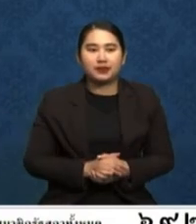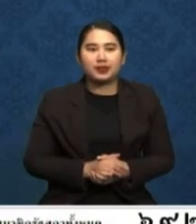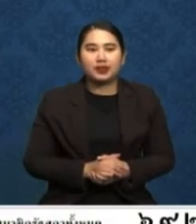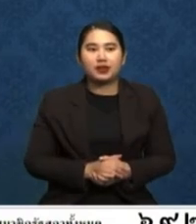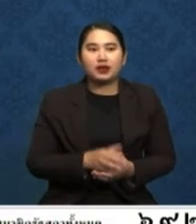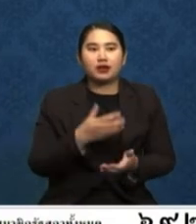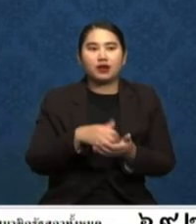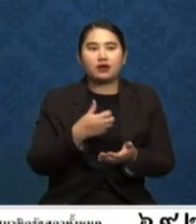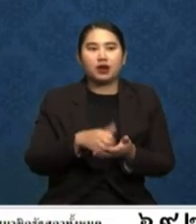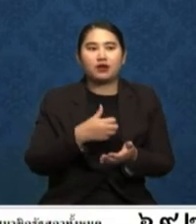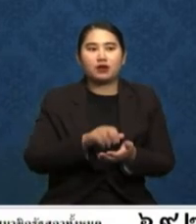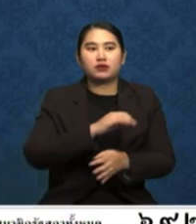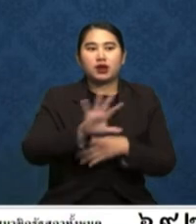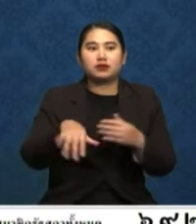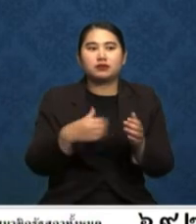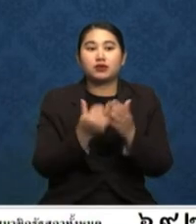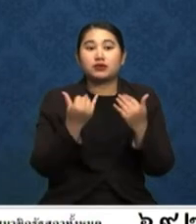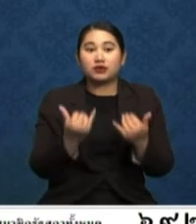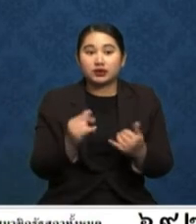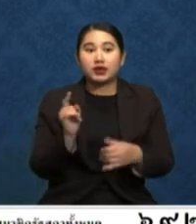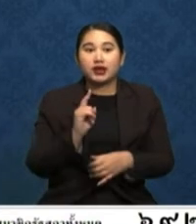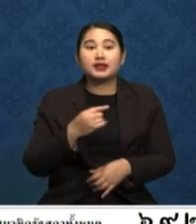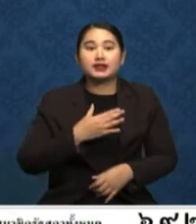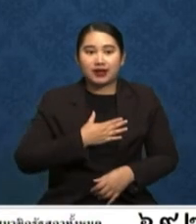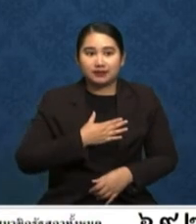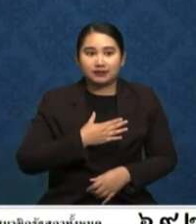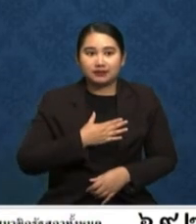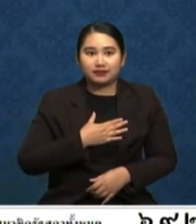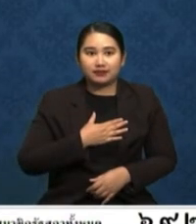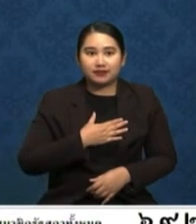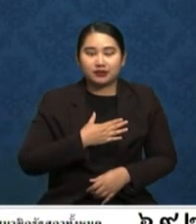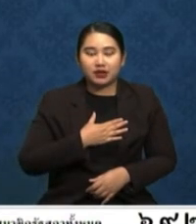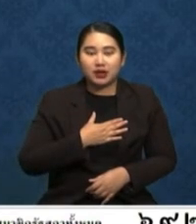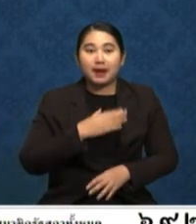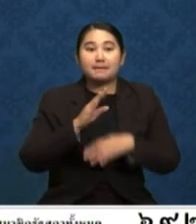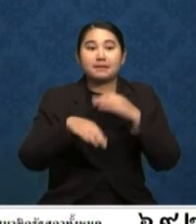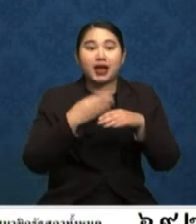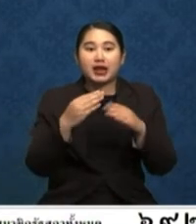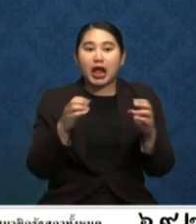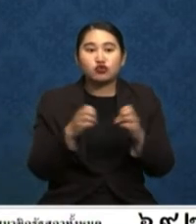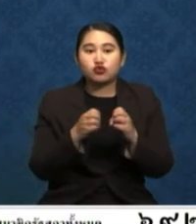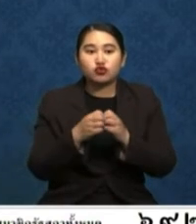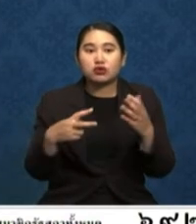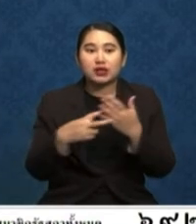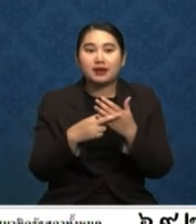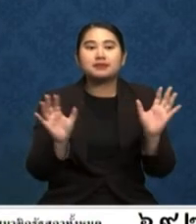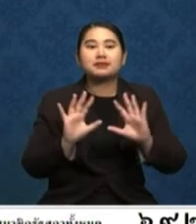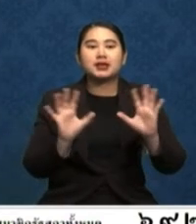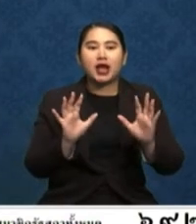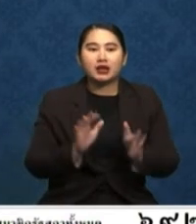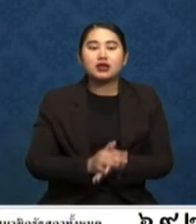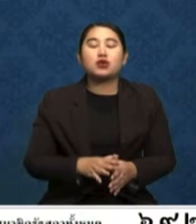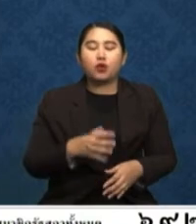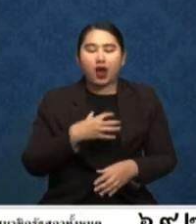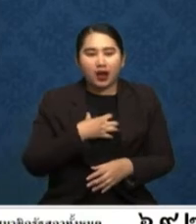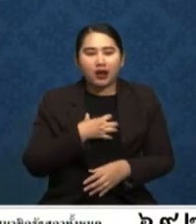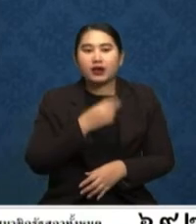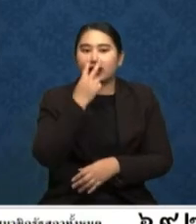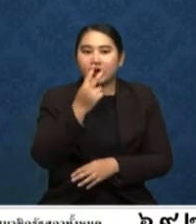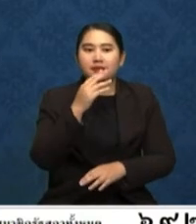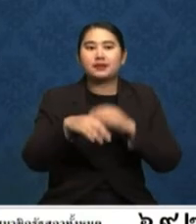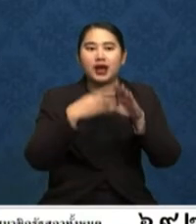ทั้งหมดที่ดิฉันพูดมานี้ดิฉันไม่ได้ขวางการพัฒนาในภาคใต้ไม่ใช่ไม่อยากเห็นการ